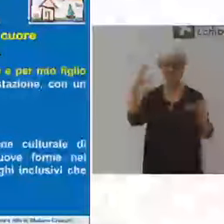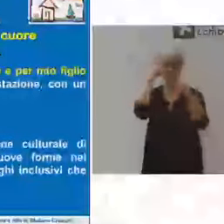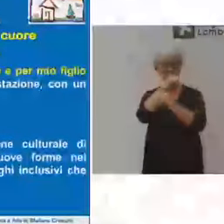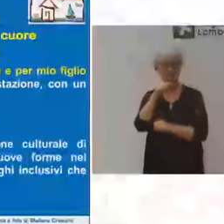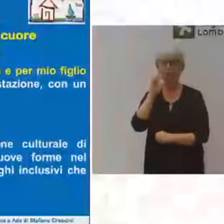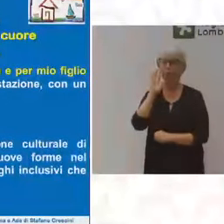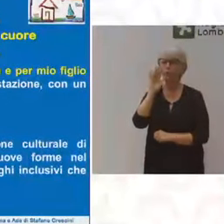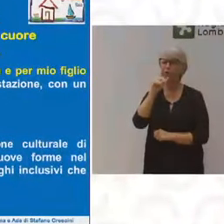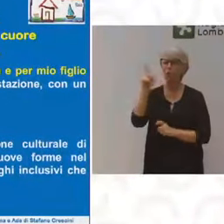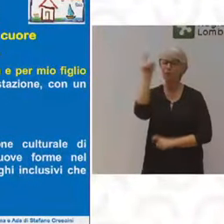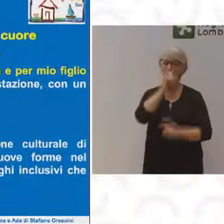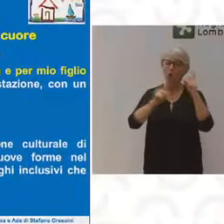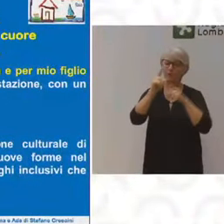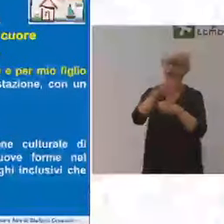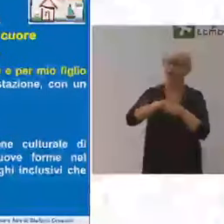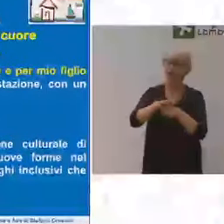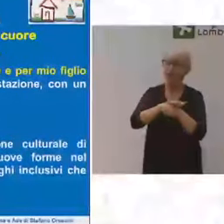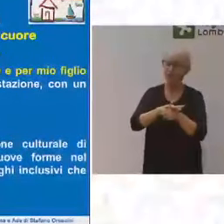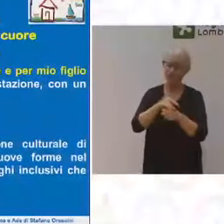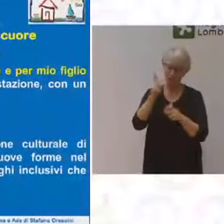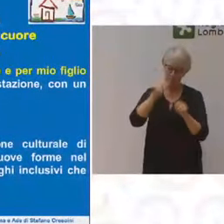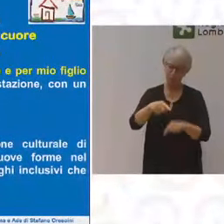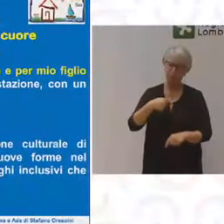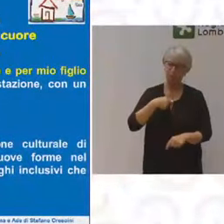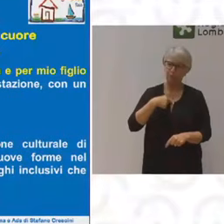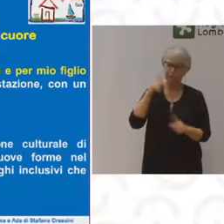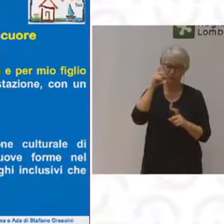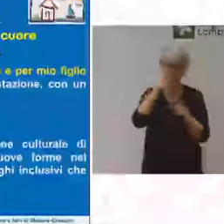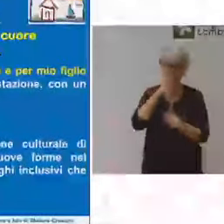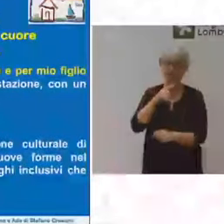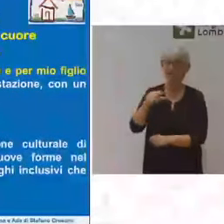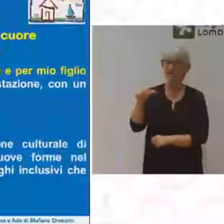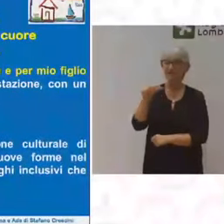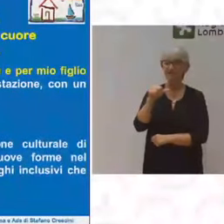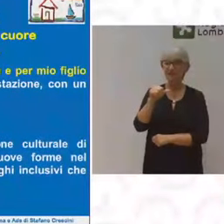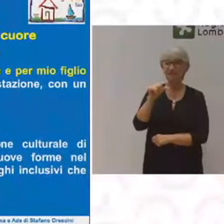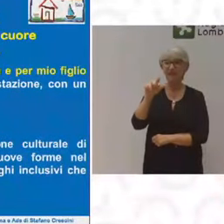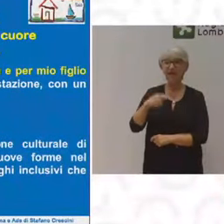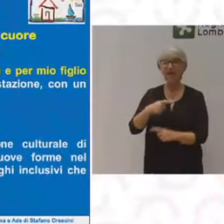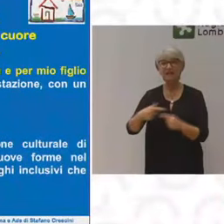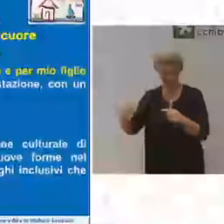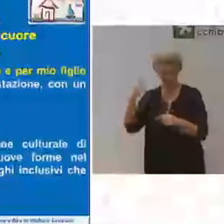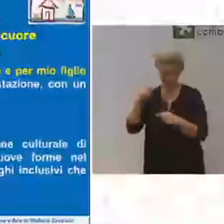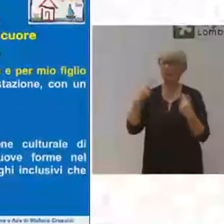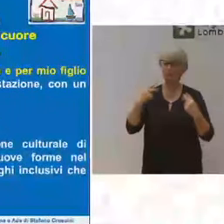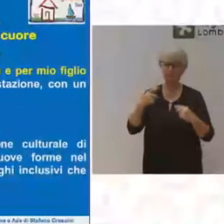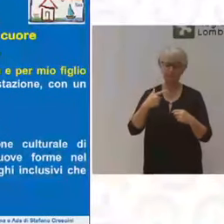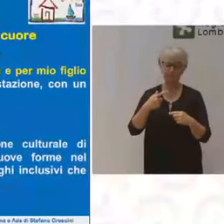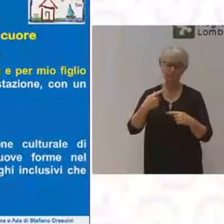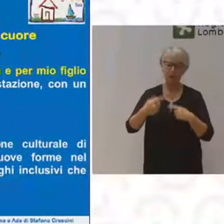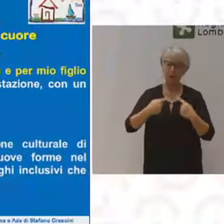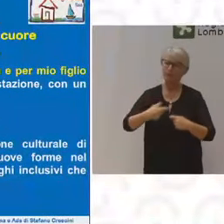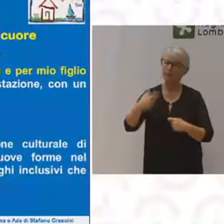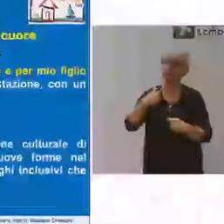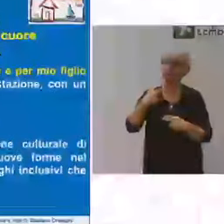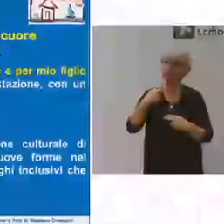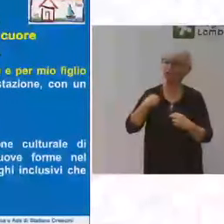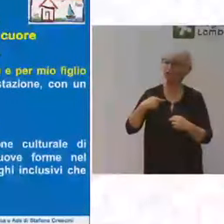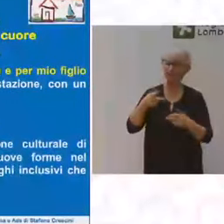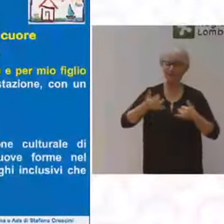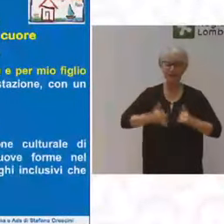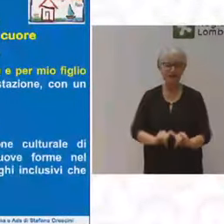giorni delle famiglie, perché sono anche le mie. Steffilandia è ispirata dal percorso di vita con mio figlio Stefano, nato